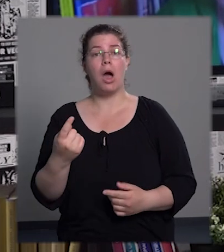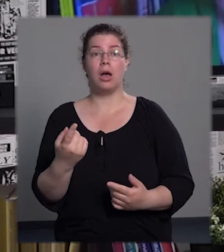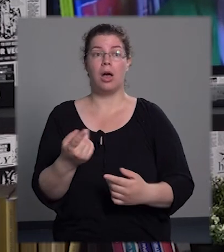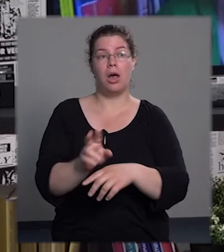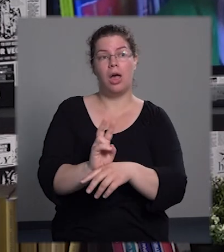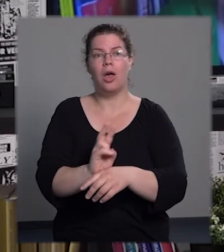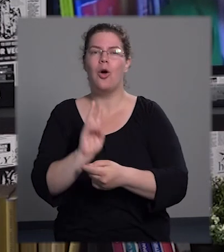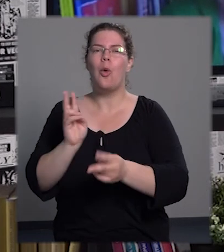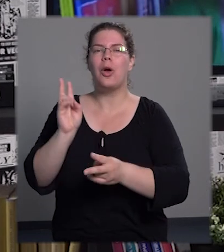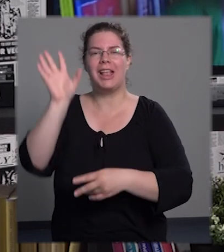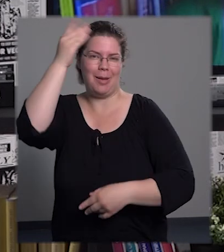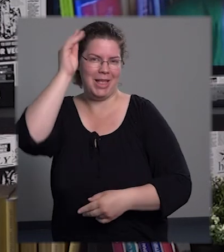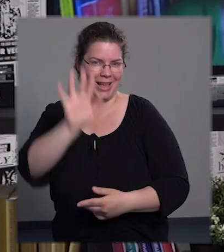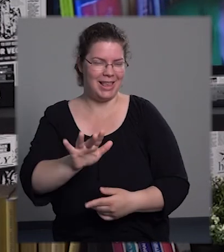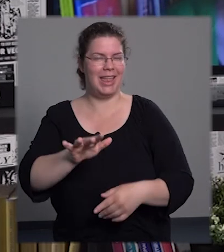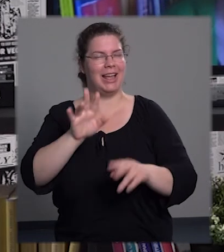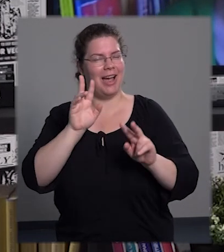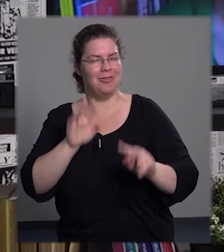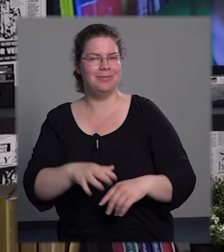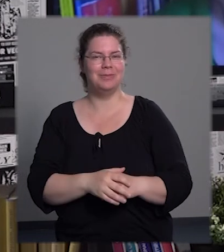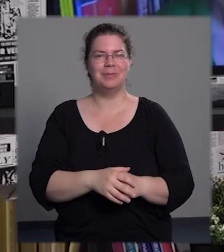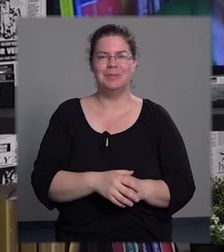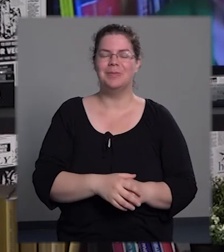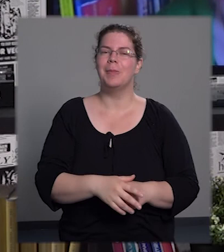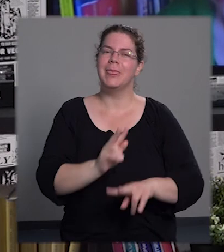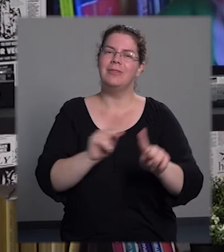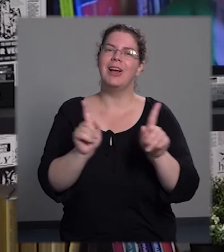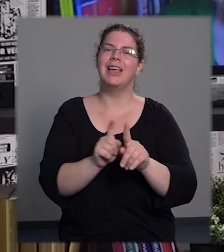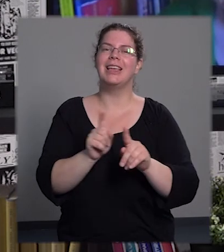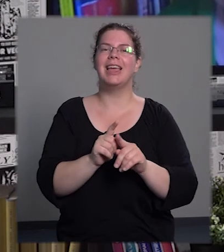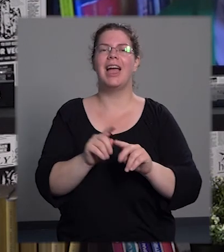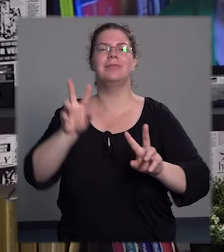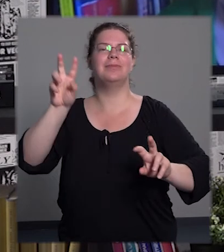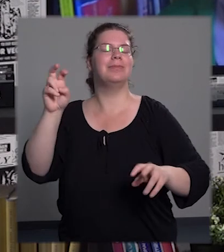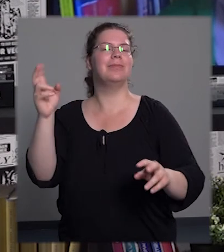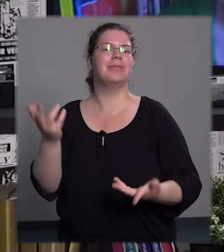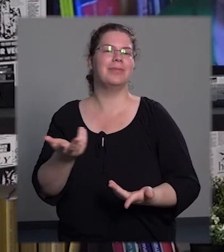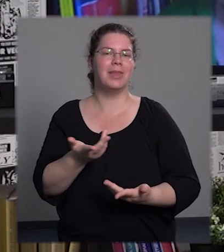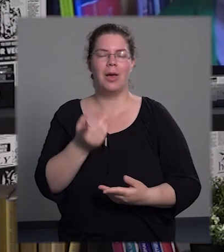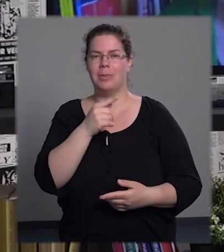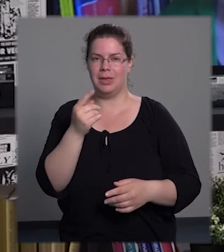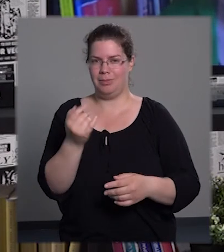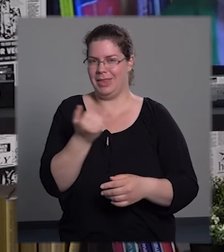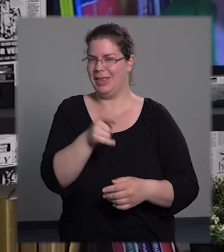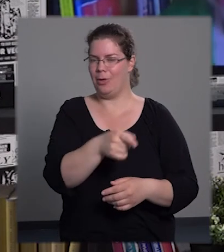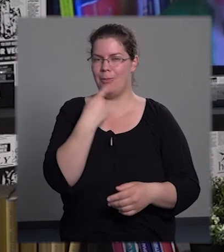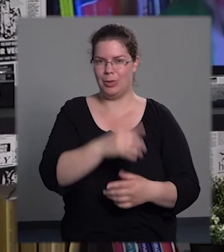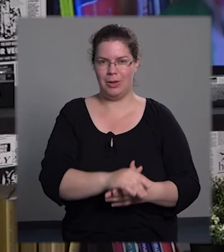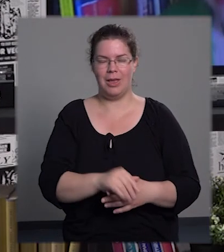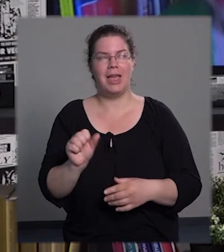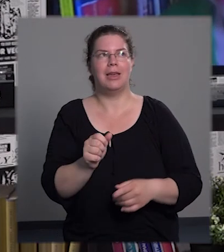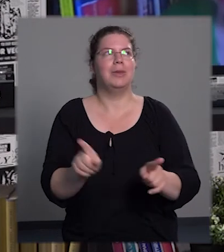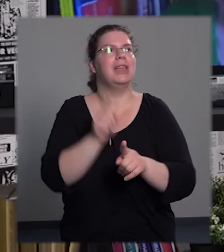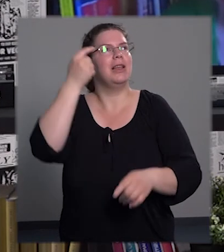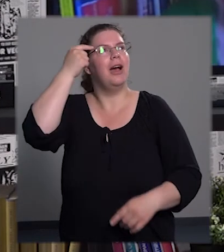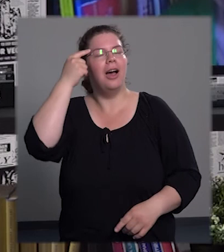hogyan emlékezzenek rá, de tényleg. Vannak ilyen szállóigék, amiket mindig ő mondott. Az egyik ilyen, ami most itt hirtelen